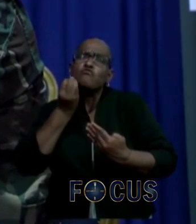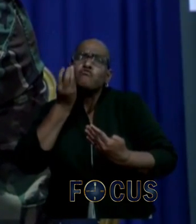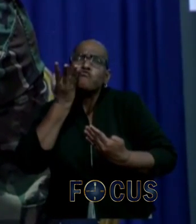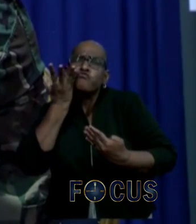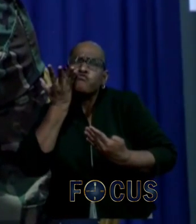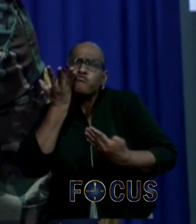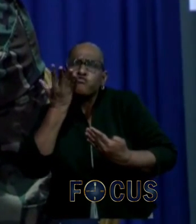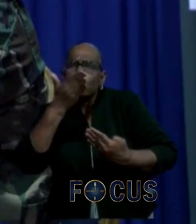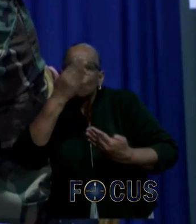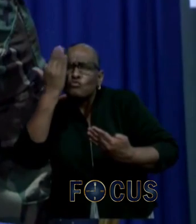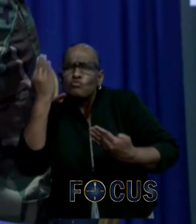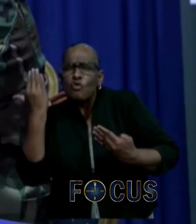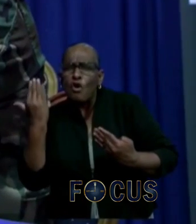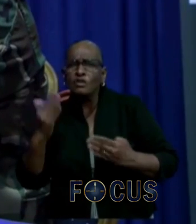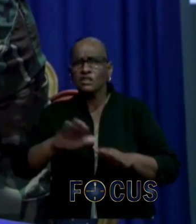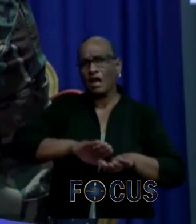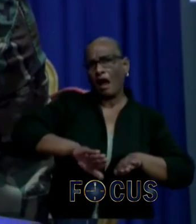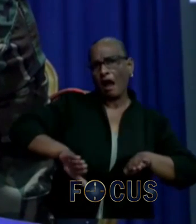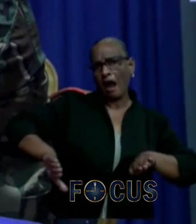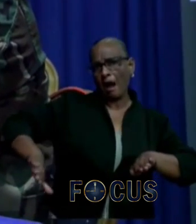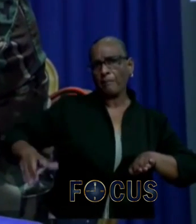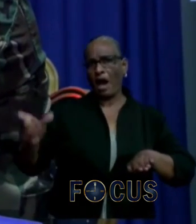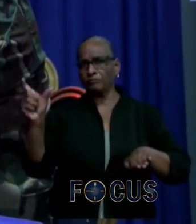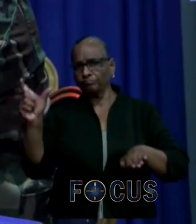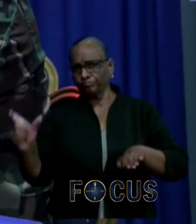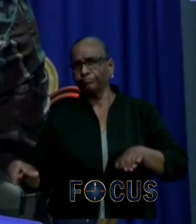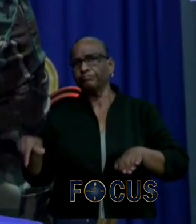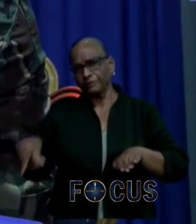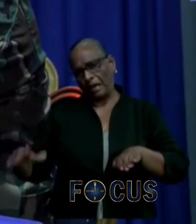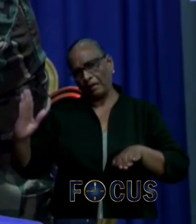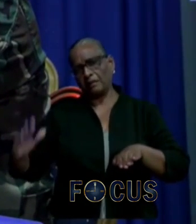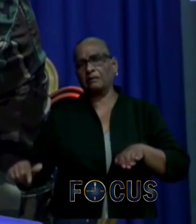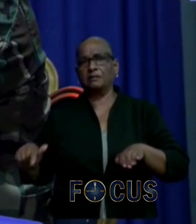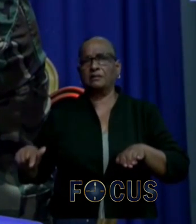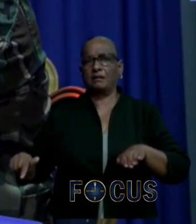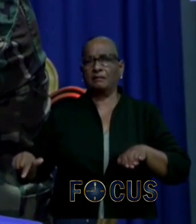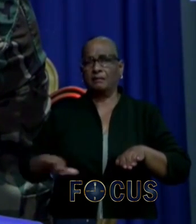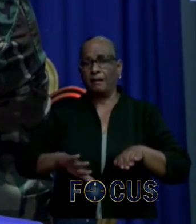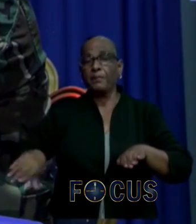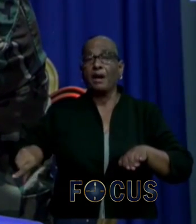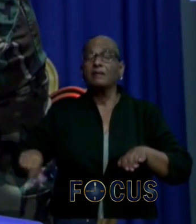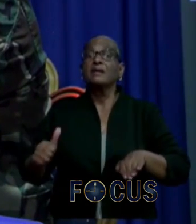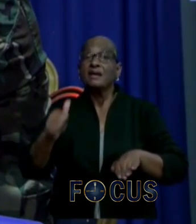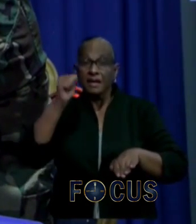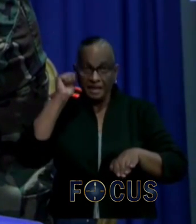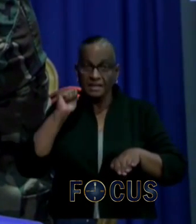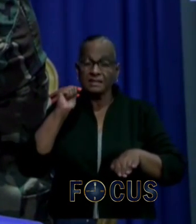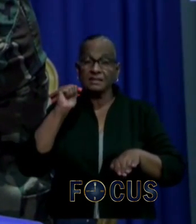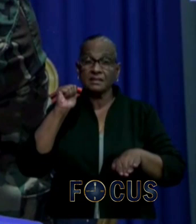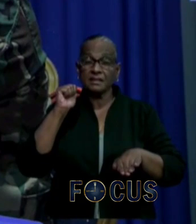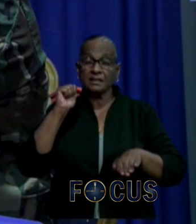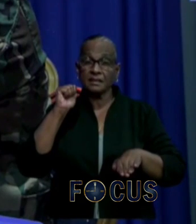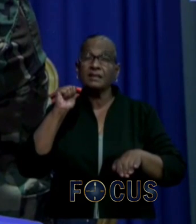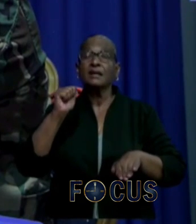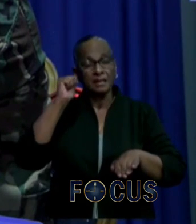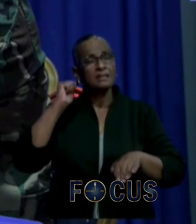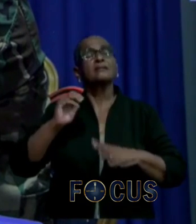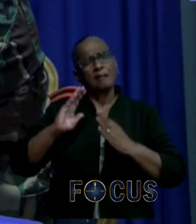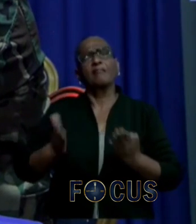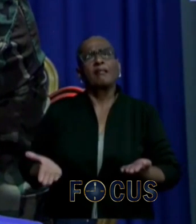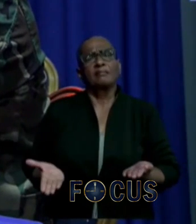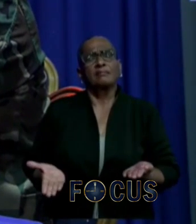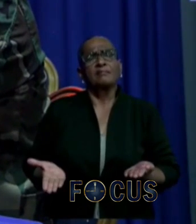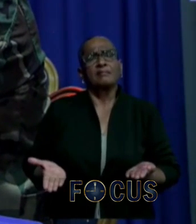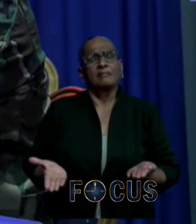allemaal in de quarantaineruimtes teruggebracht. Gisteren hebben we dat dus gehad.